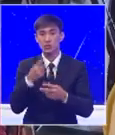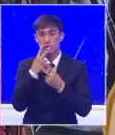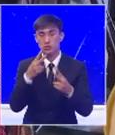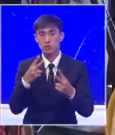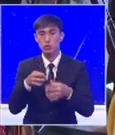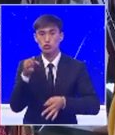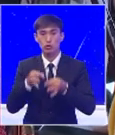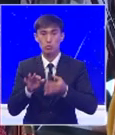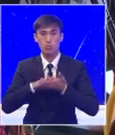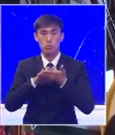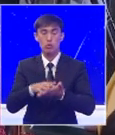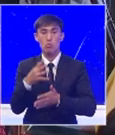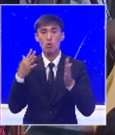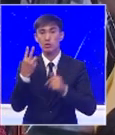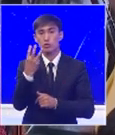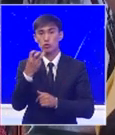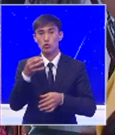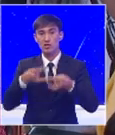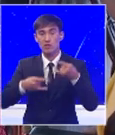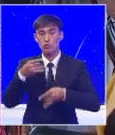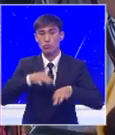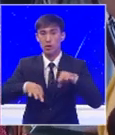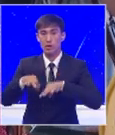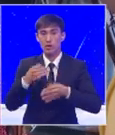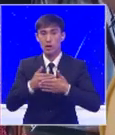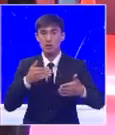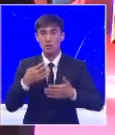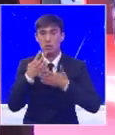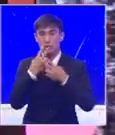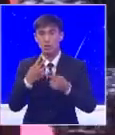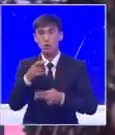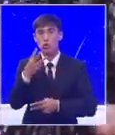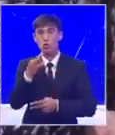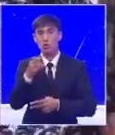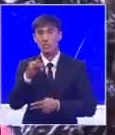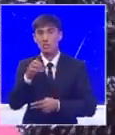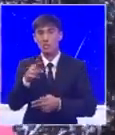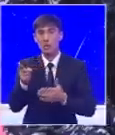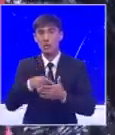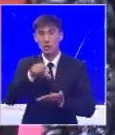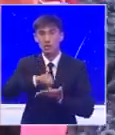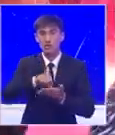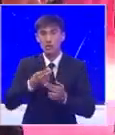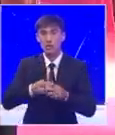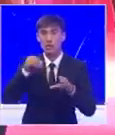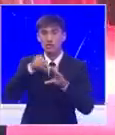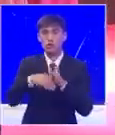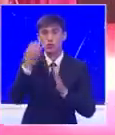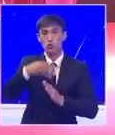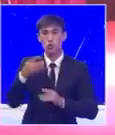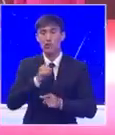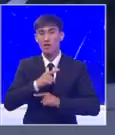рассмотрение жюри было подано более 300 телевизионных проектов. Ранее был представлен шорт-лист номинантов, в который вошли 40